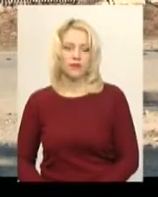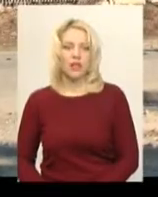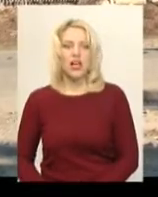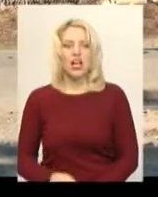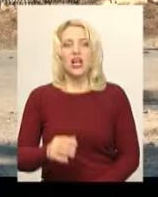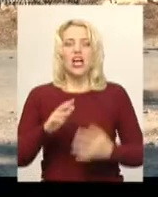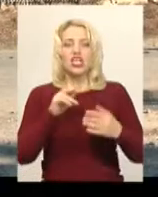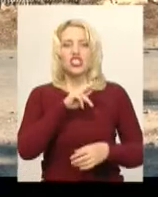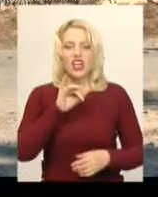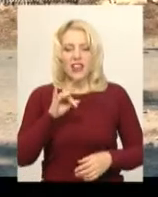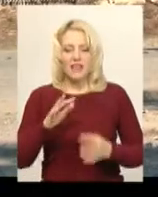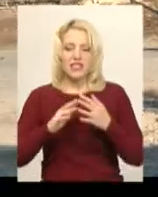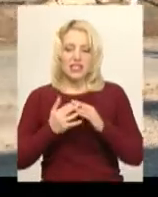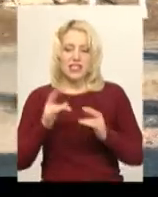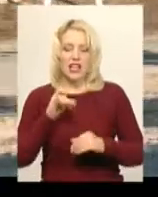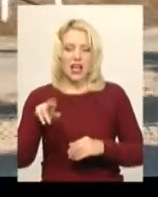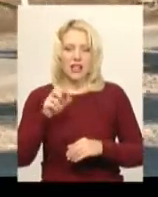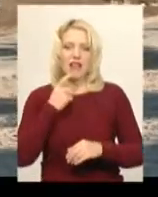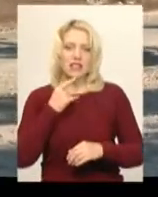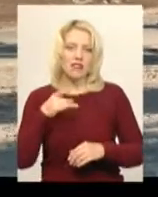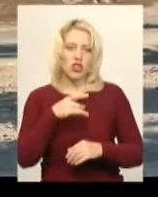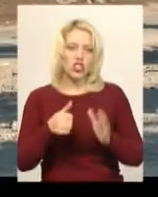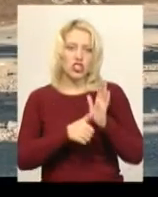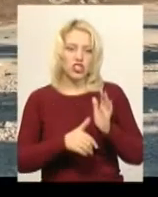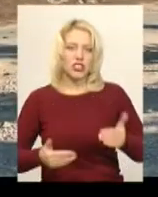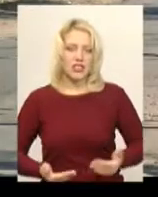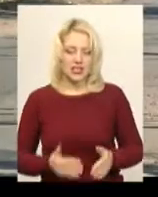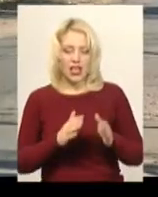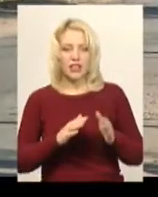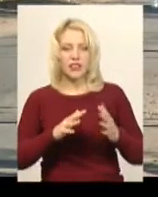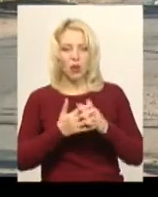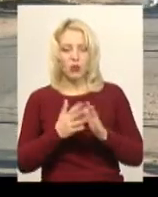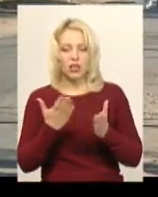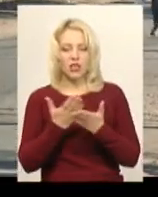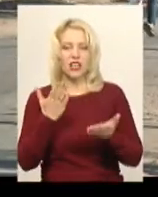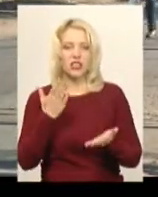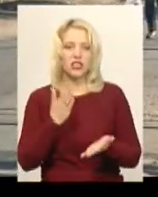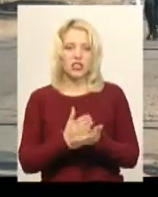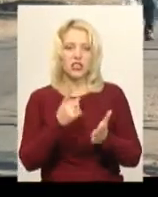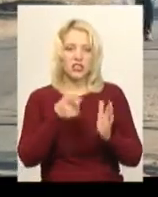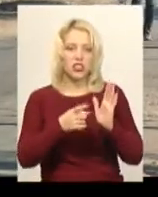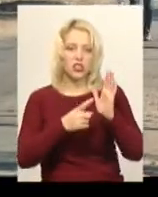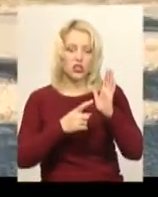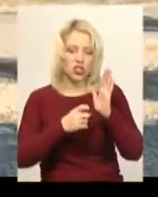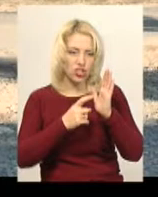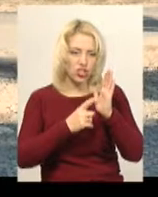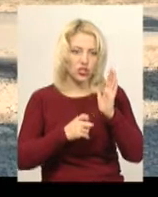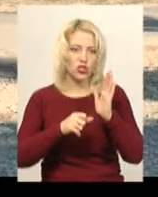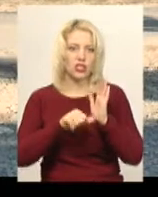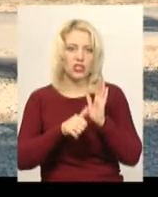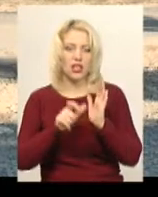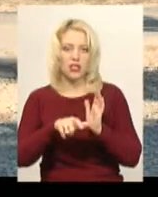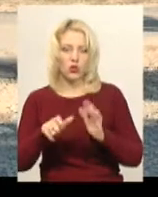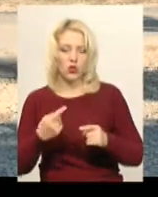Чорнолівська сільська рада Красилівського району – це шість населених пунктів, в яких живуть 1617 людей. Сільський голова Наталія Українець